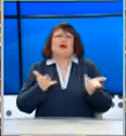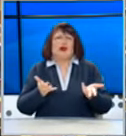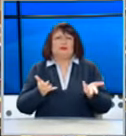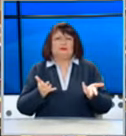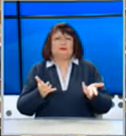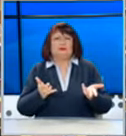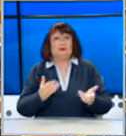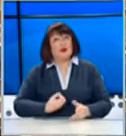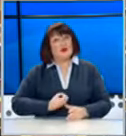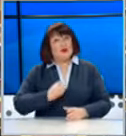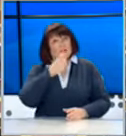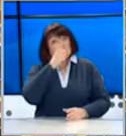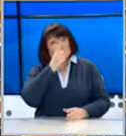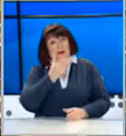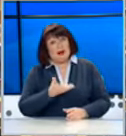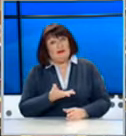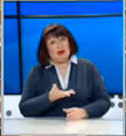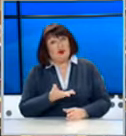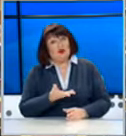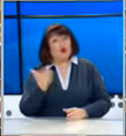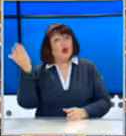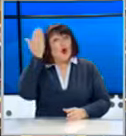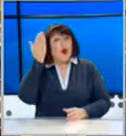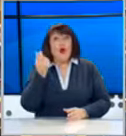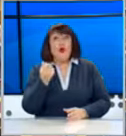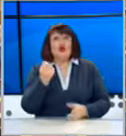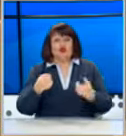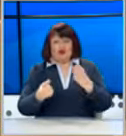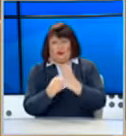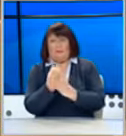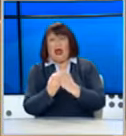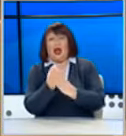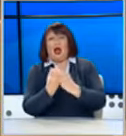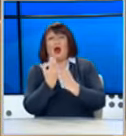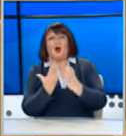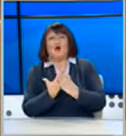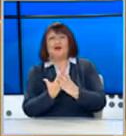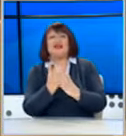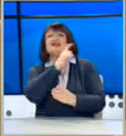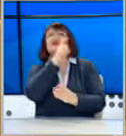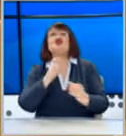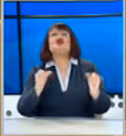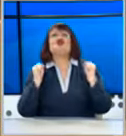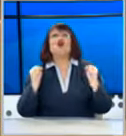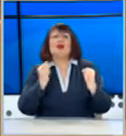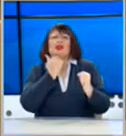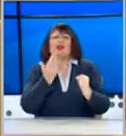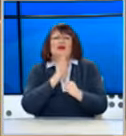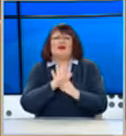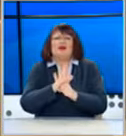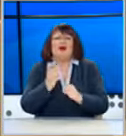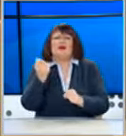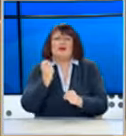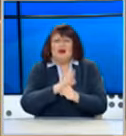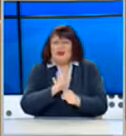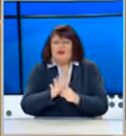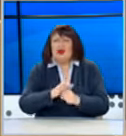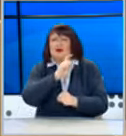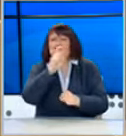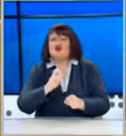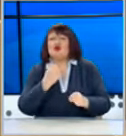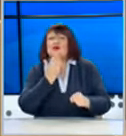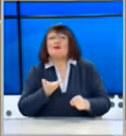είστε υπερήφανος για το κόστος παραγωγής και το κόστος ζωής που κλιμακώνονται? Και μένω